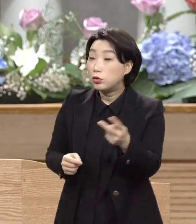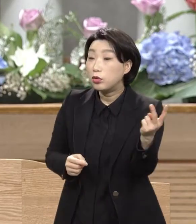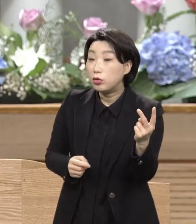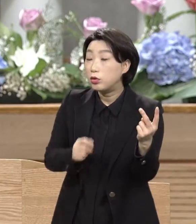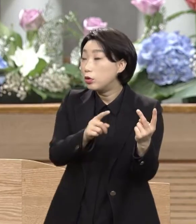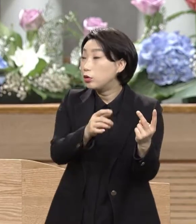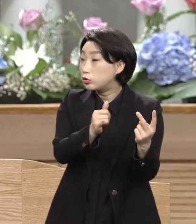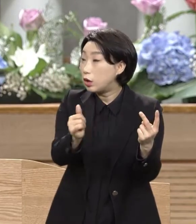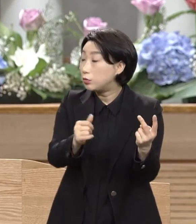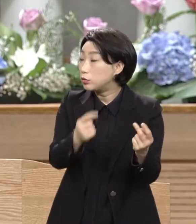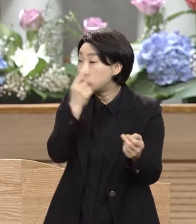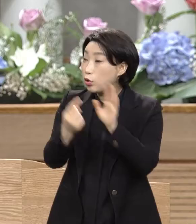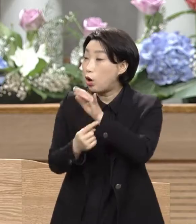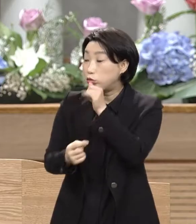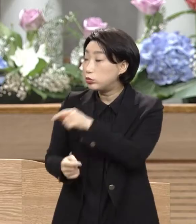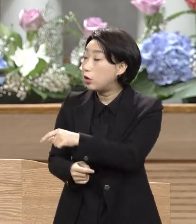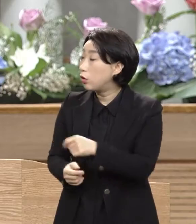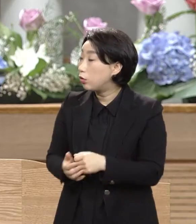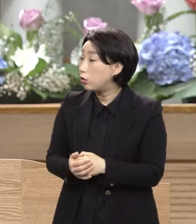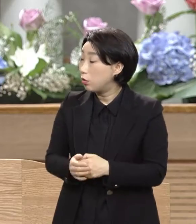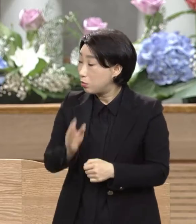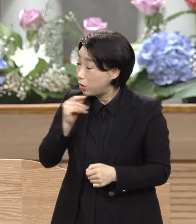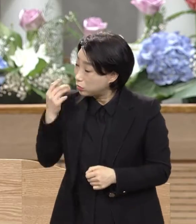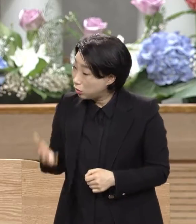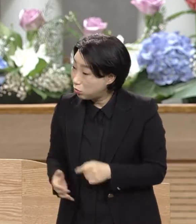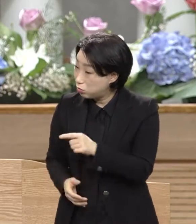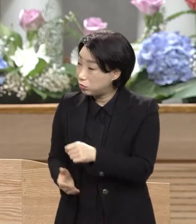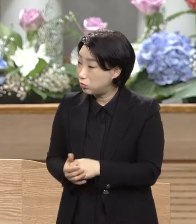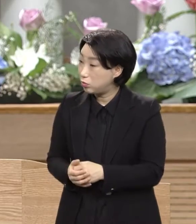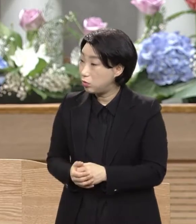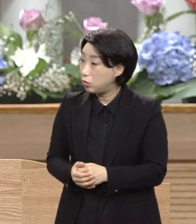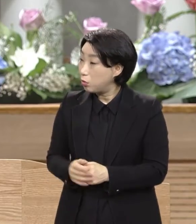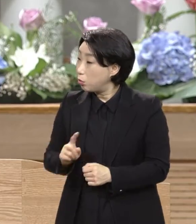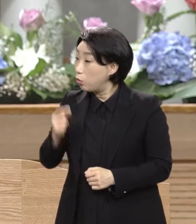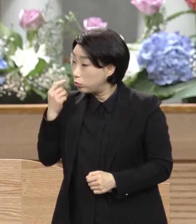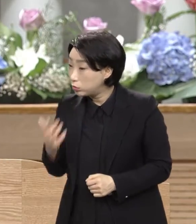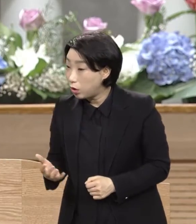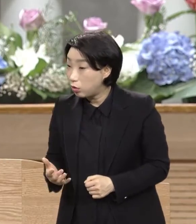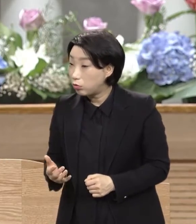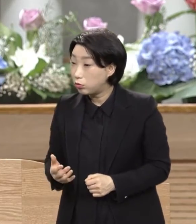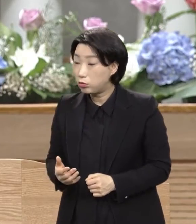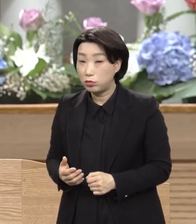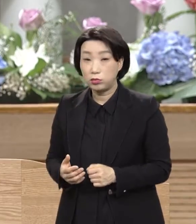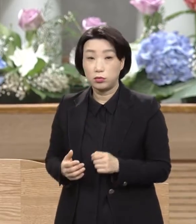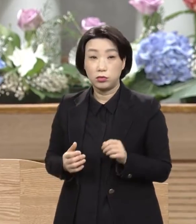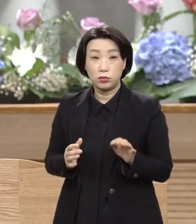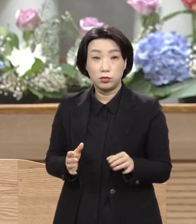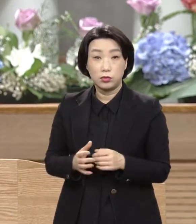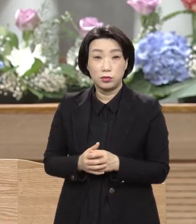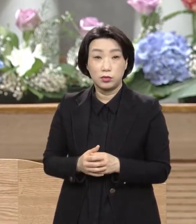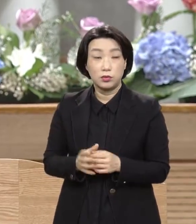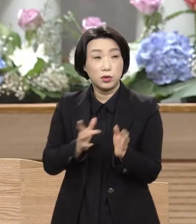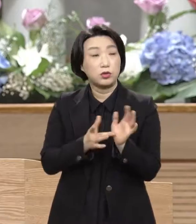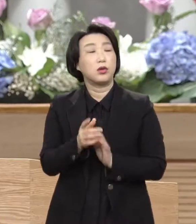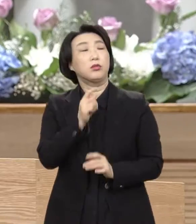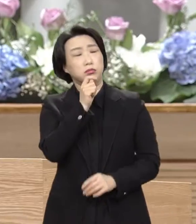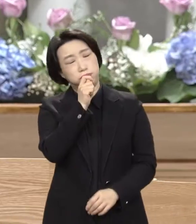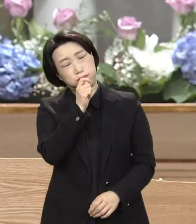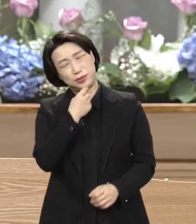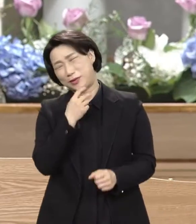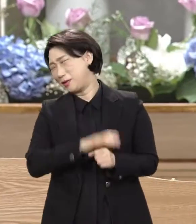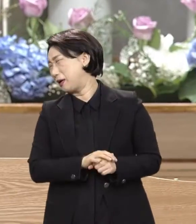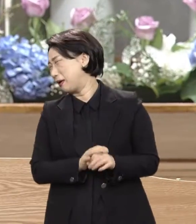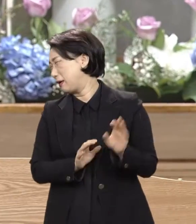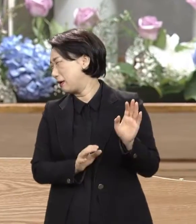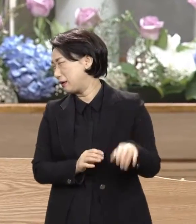증거하는데 이 사람들이 너를 치는 증거 어떠냐? 하고 물어. 예수께서 말 같지